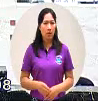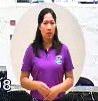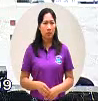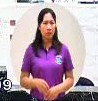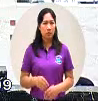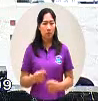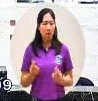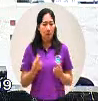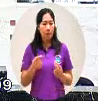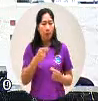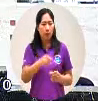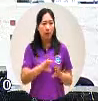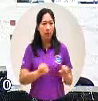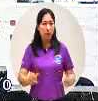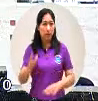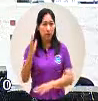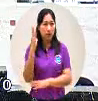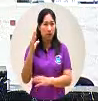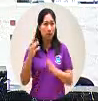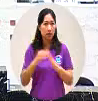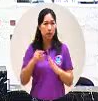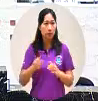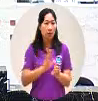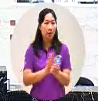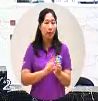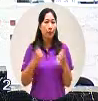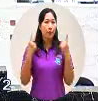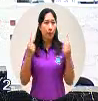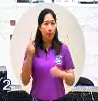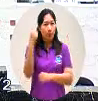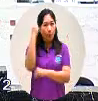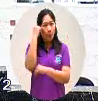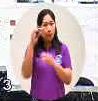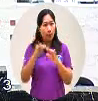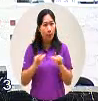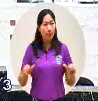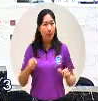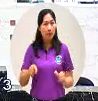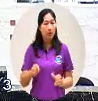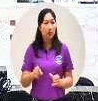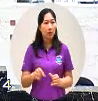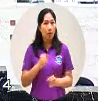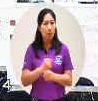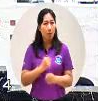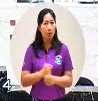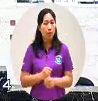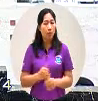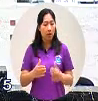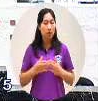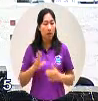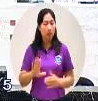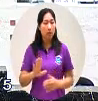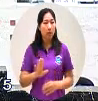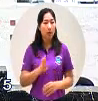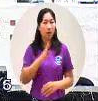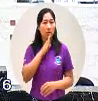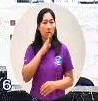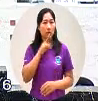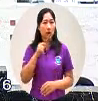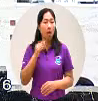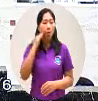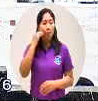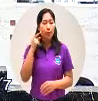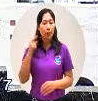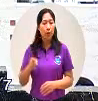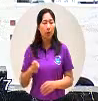地政局这种服务原住民的这种应该爱做的工课，属实嘛吼。咱富林的有哪多余的人力，甲你啊